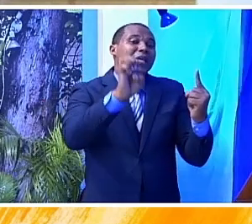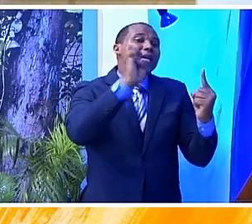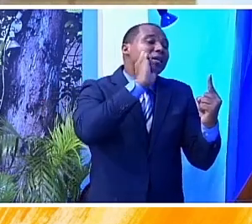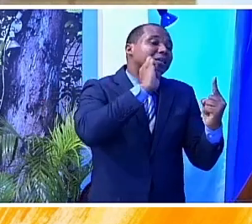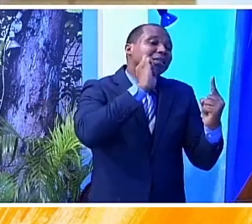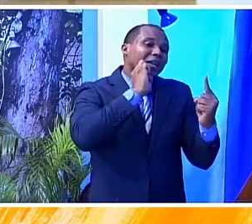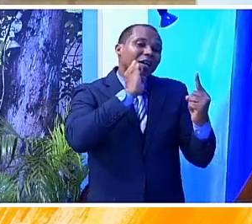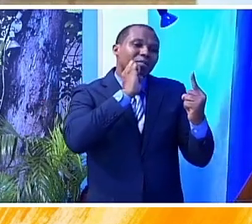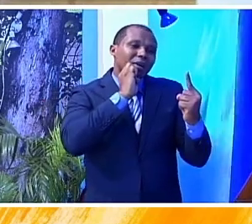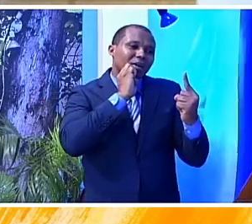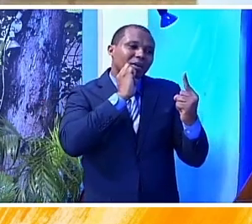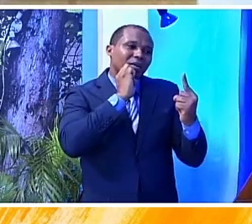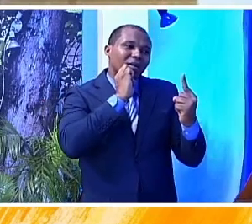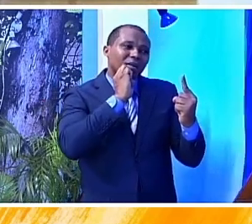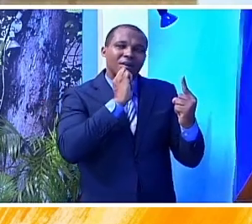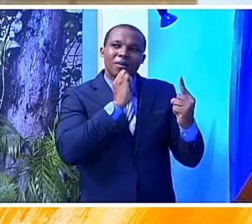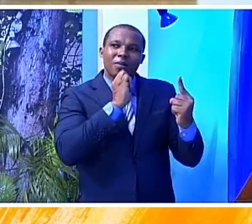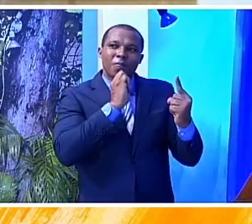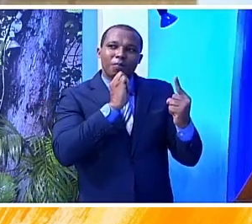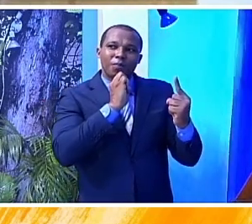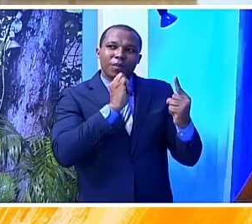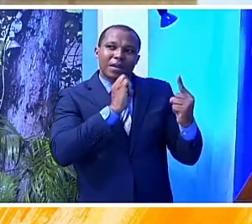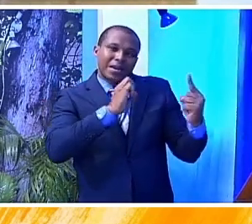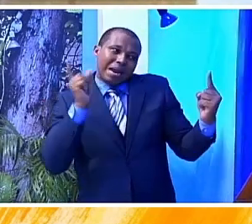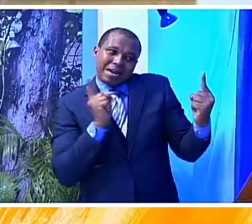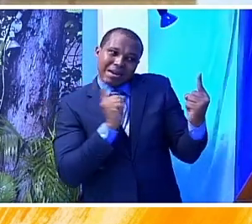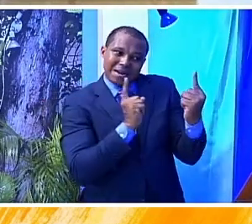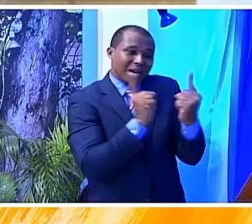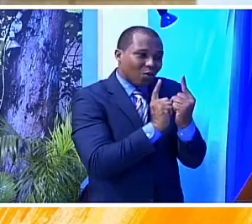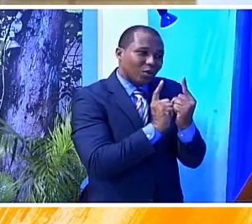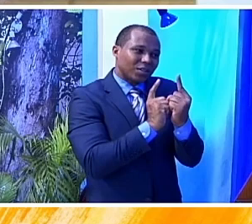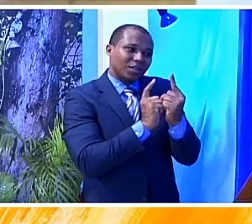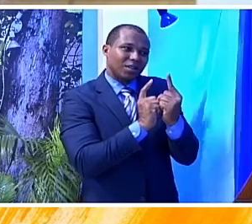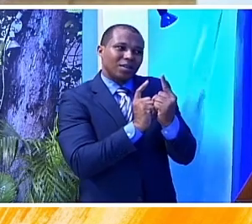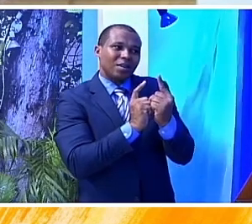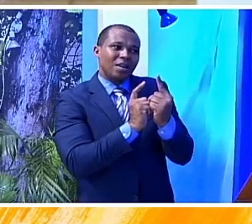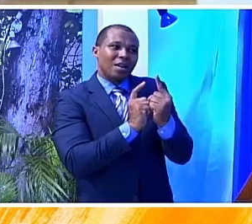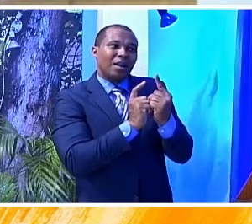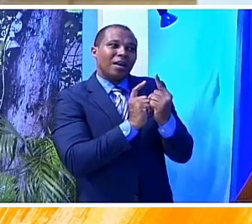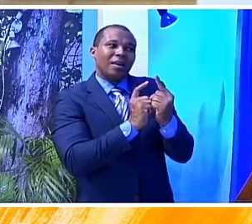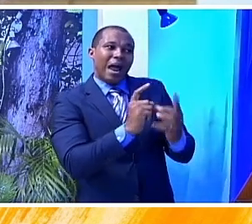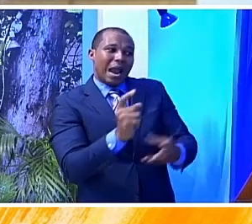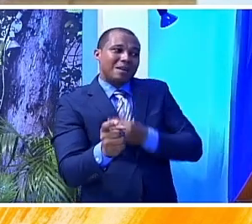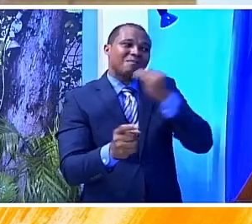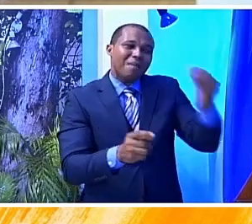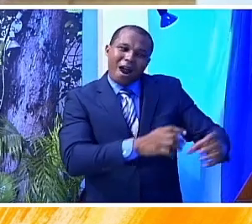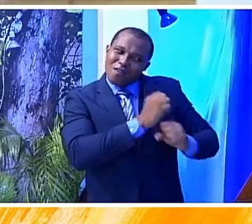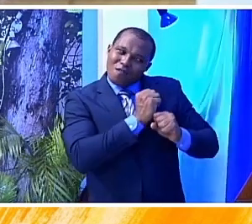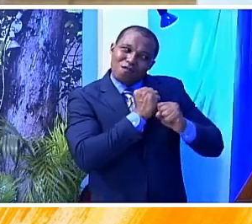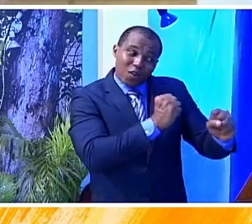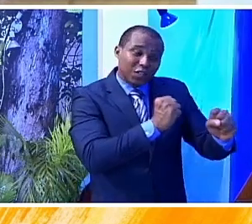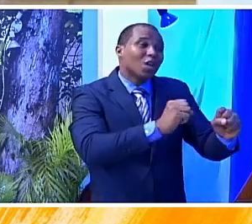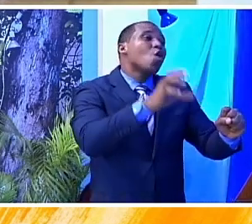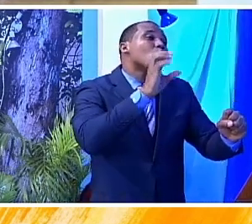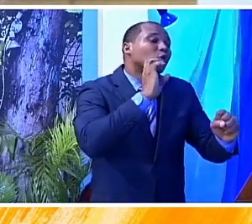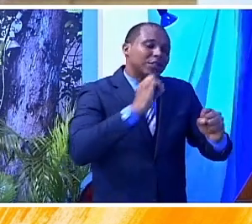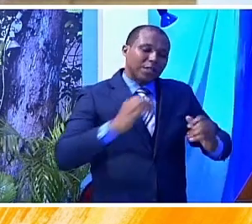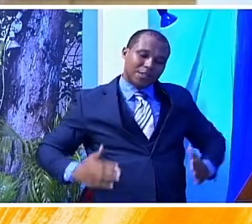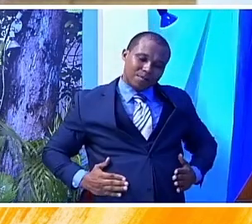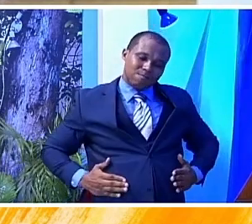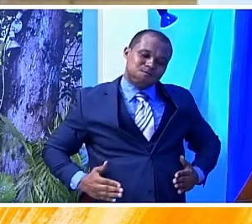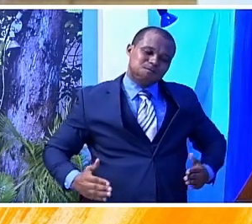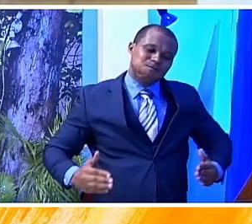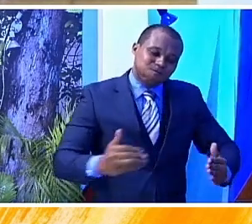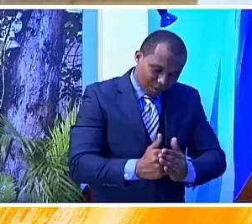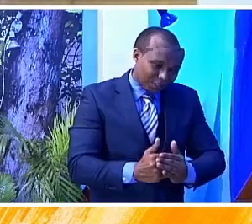elle porté la force pour lui et bien là elle porté réconfort pour lui parce que cousine ni Élisabeth c'est enceinte, il